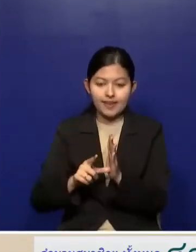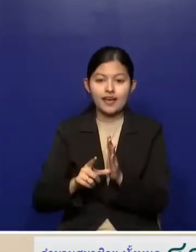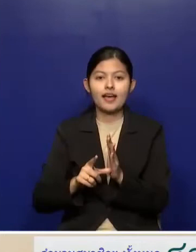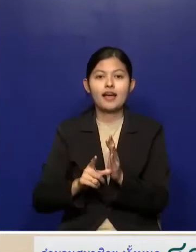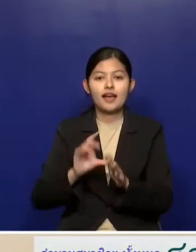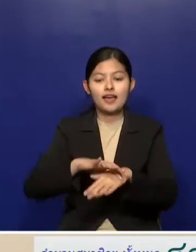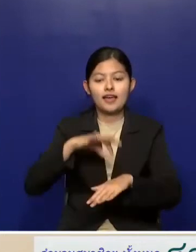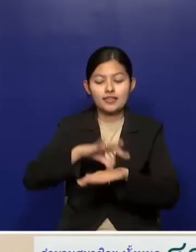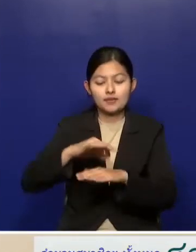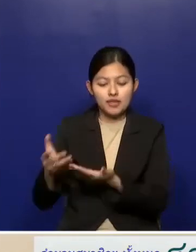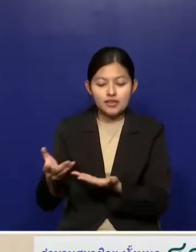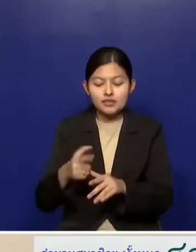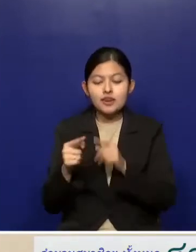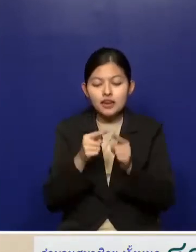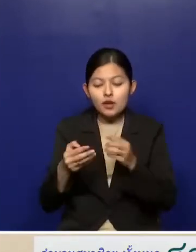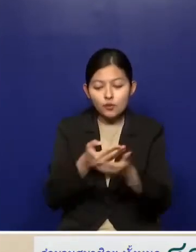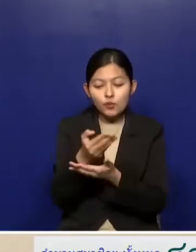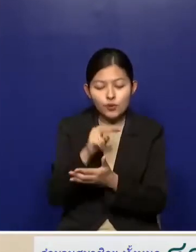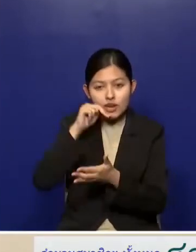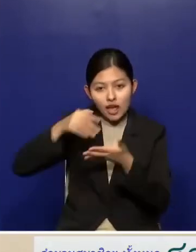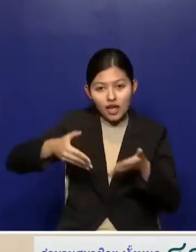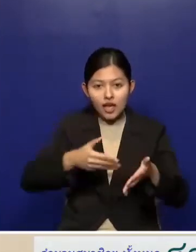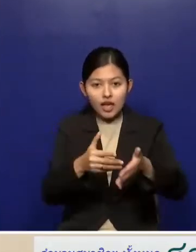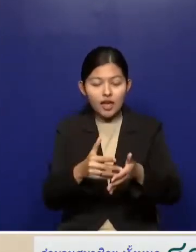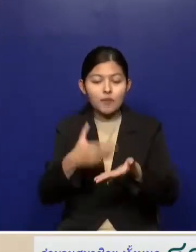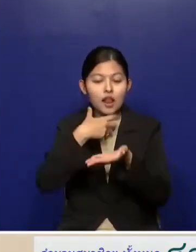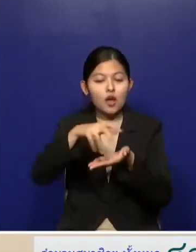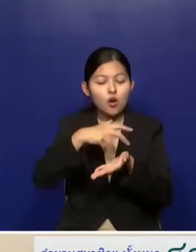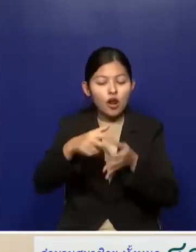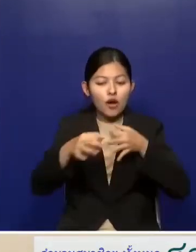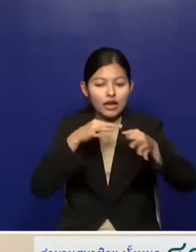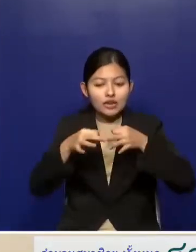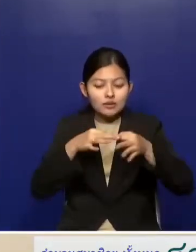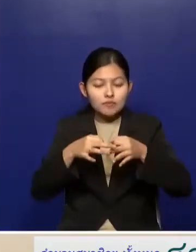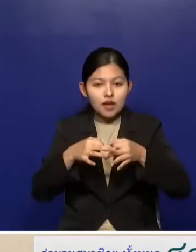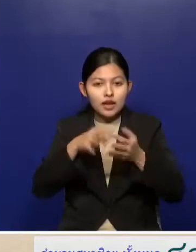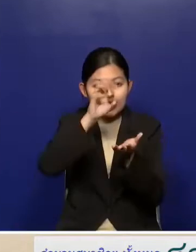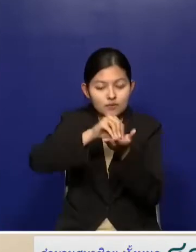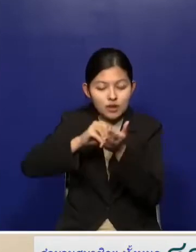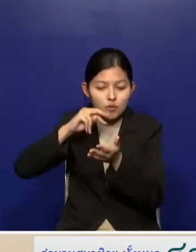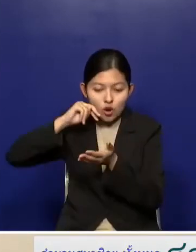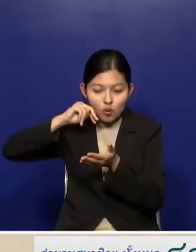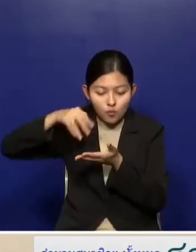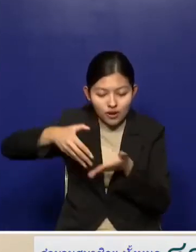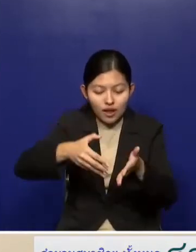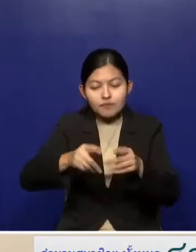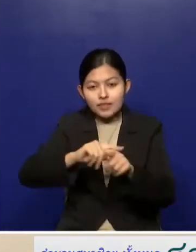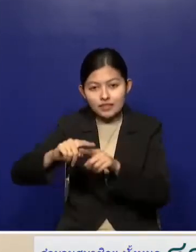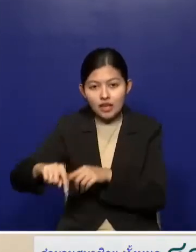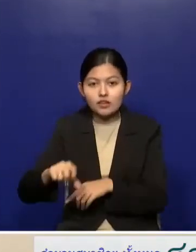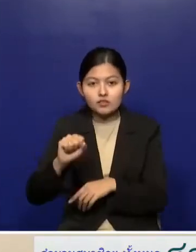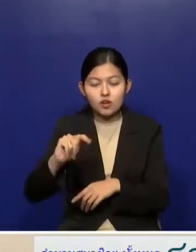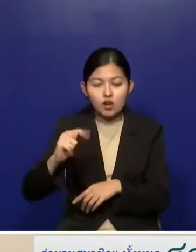รำดบในเรื่องของร่มนำต่างท่านได้กรุญนเข้ามาให้ข้อมูลในเรื่องของรมน้ำด้วยสอธอนอชอเป็หนวยงานที่